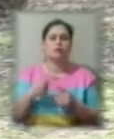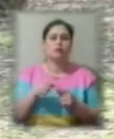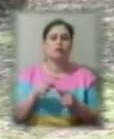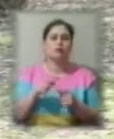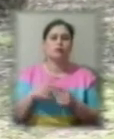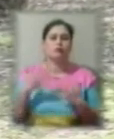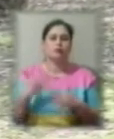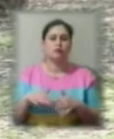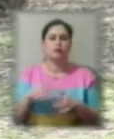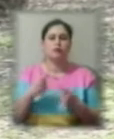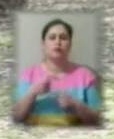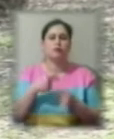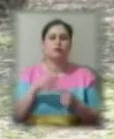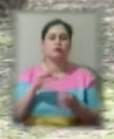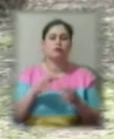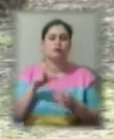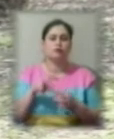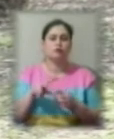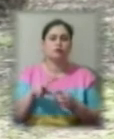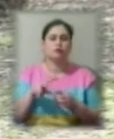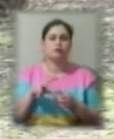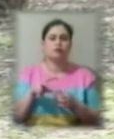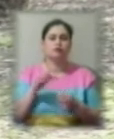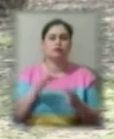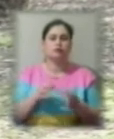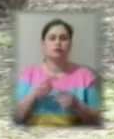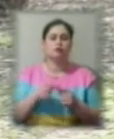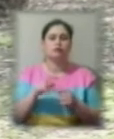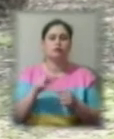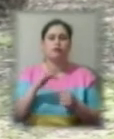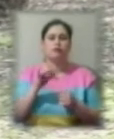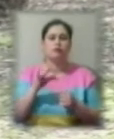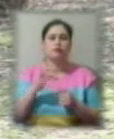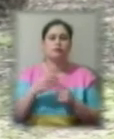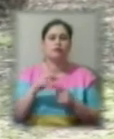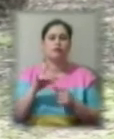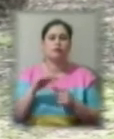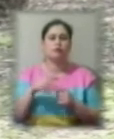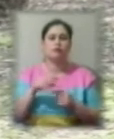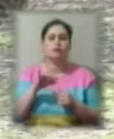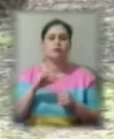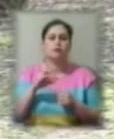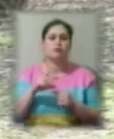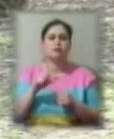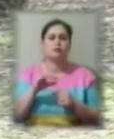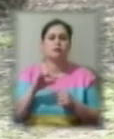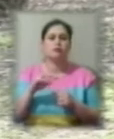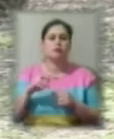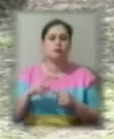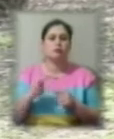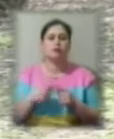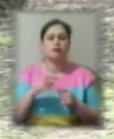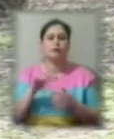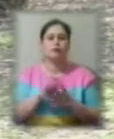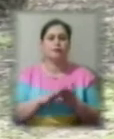зал суду на винесення вердикту присяжних засідателів, далі проведення